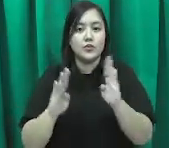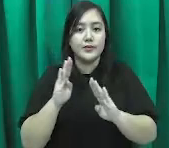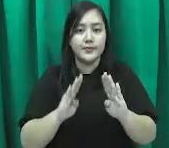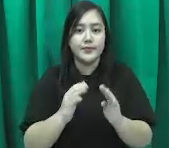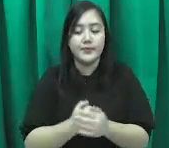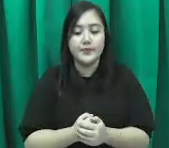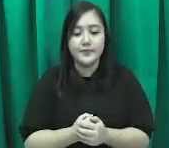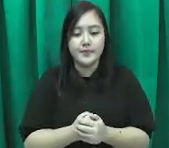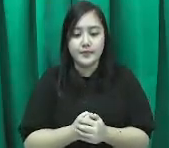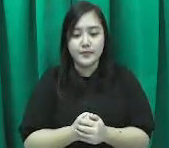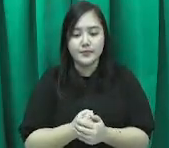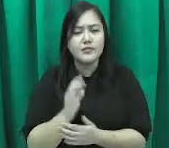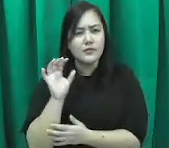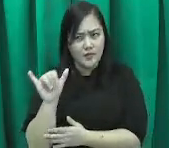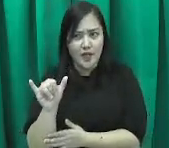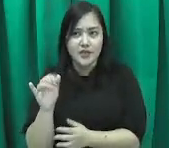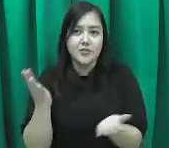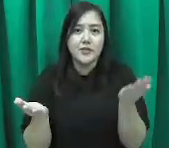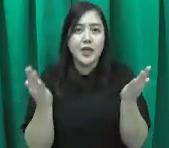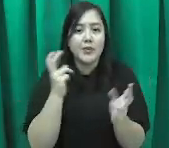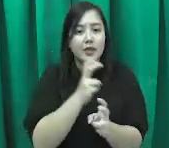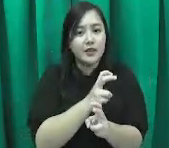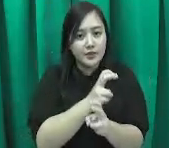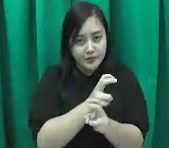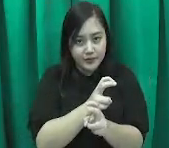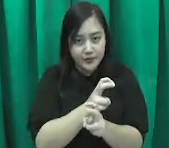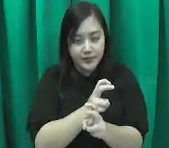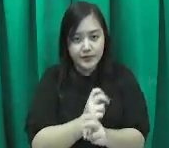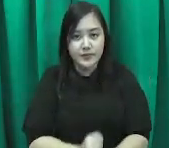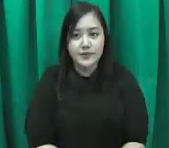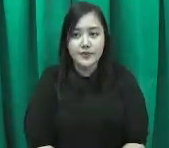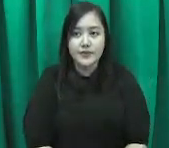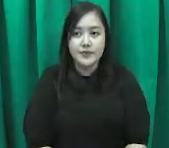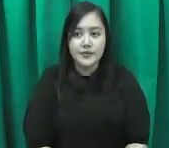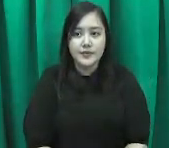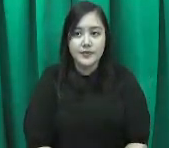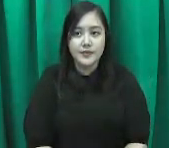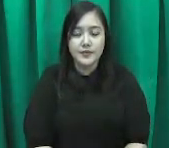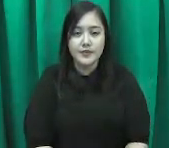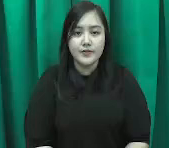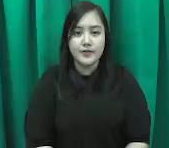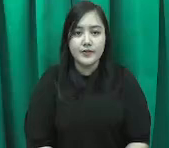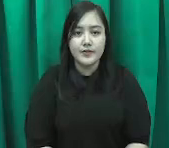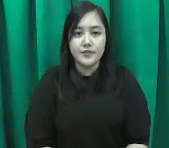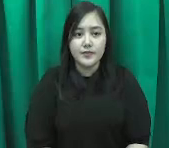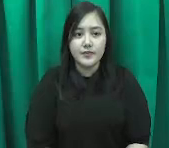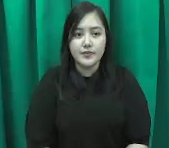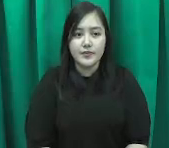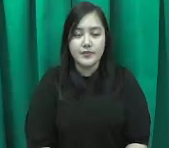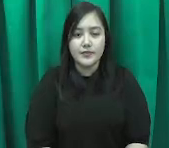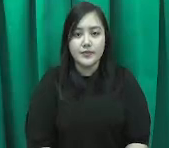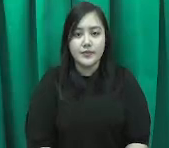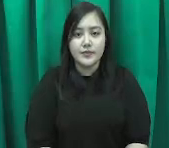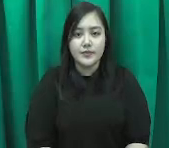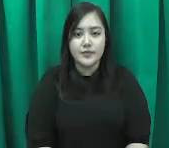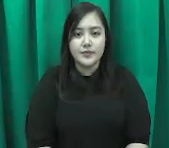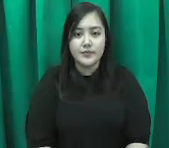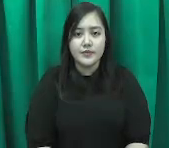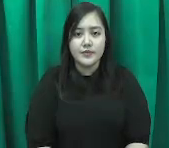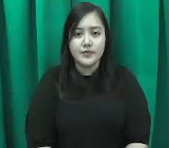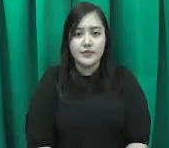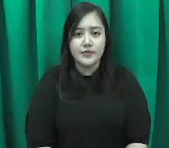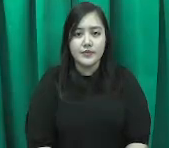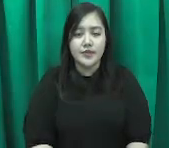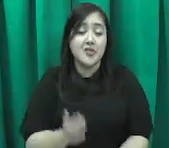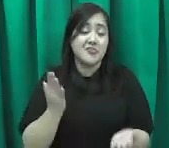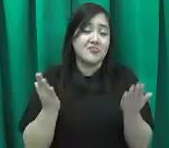naman natin na mahirap talaga yan. Yes. Totoo, mahirap yan. Kasi baka sasabihin niyo, sinasabi niyo lang yan kasi hindi niyo na-experience. No. Alam yeah. namin yan.